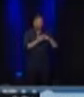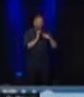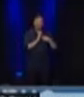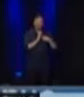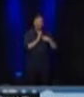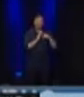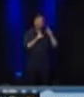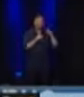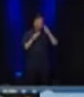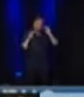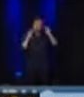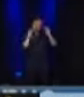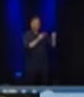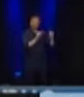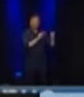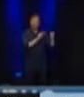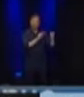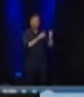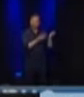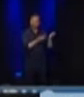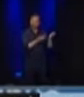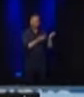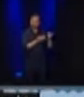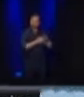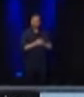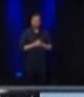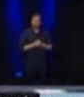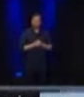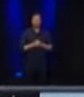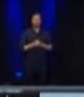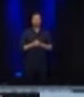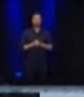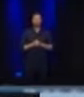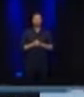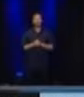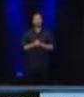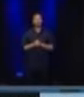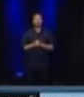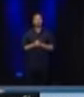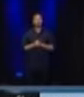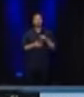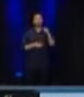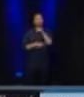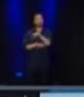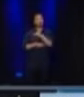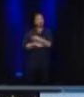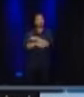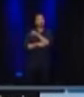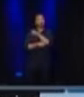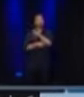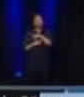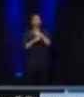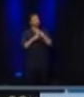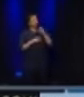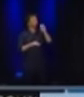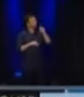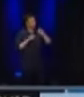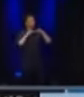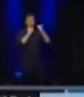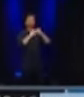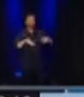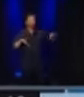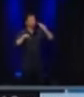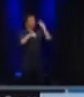sous surveillance? Bien, toutes les régions vont être sous surveillance, c'est clair, mais on pense que quand